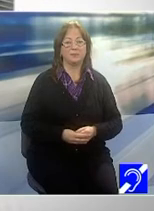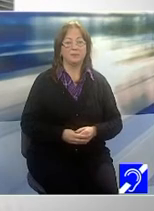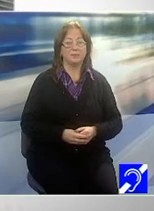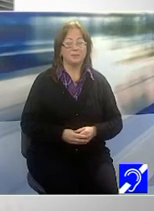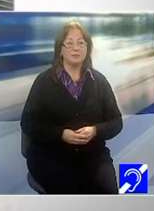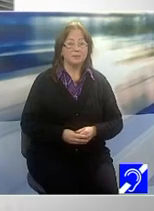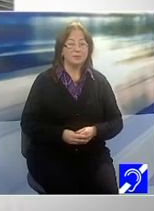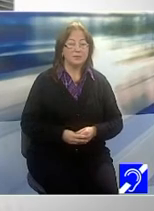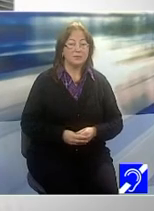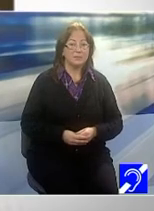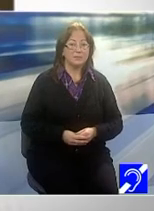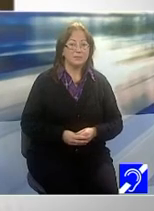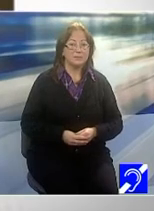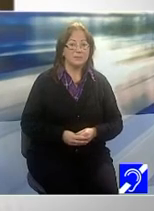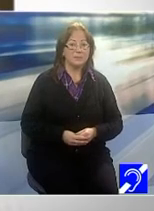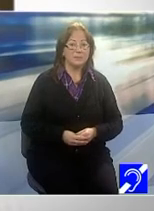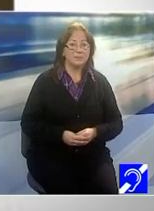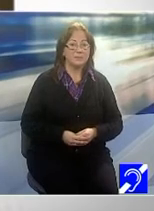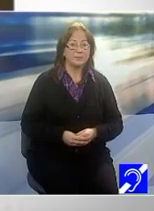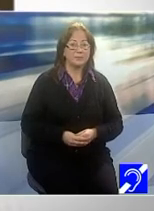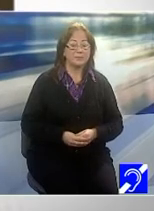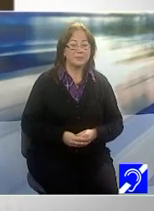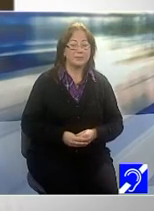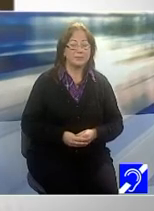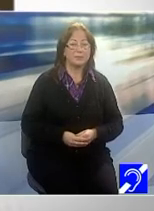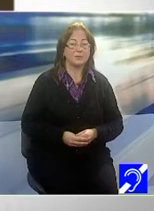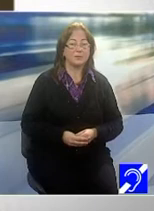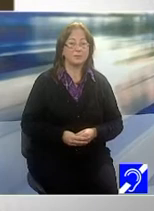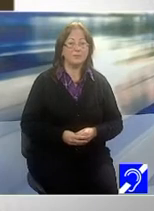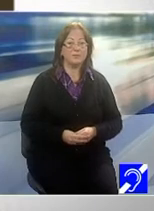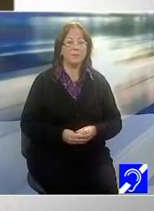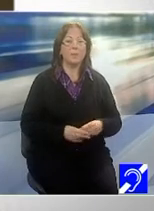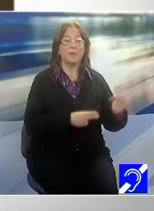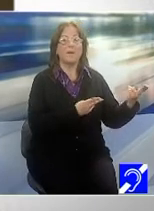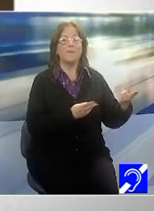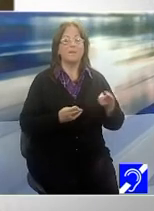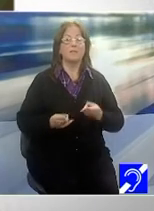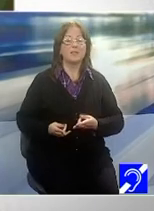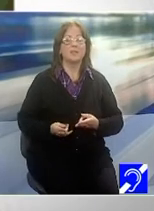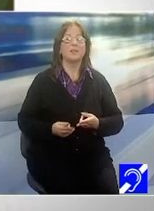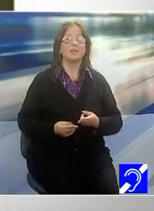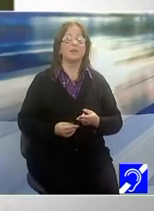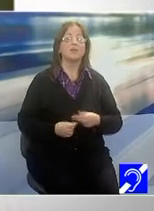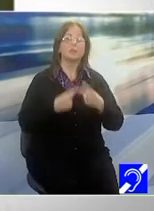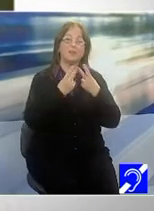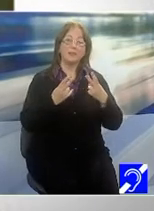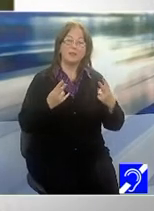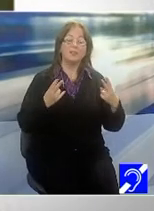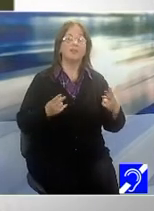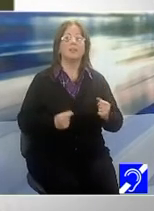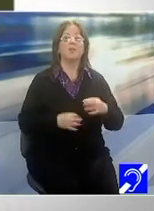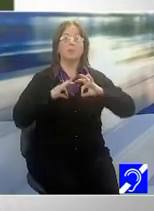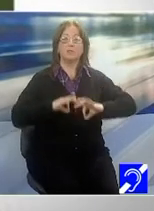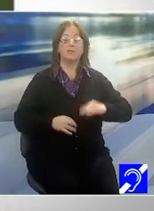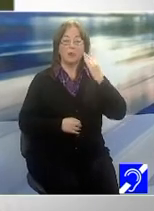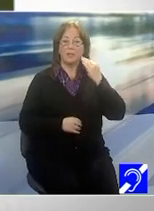relationship. Sure, absolutely. A visit by a US president. O vizită a unui președinte american este un lucru